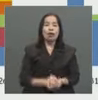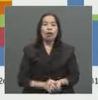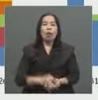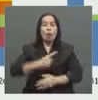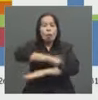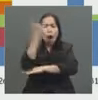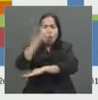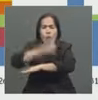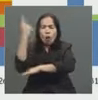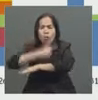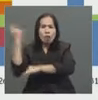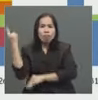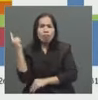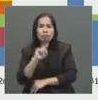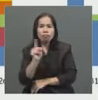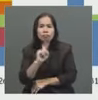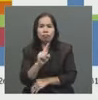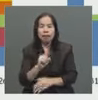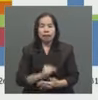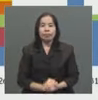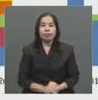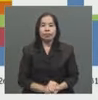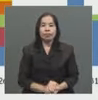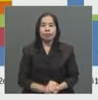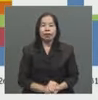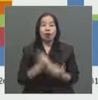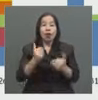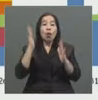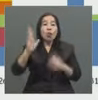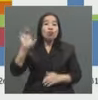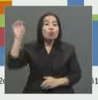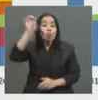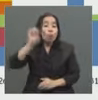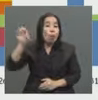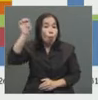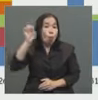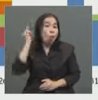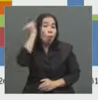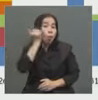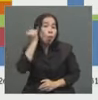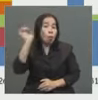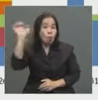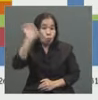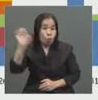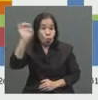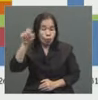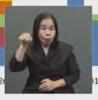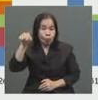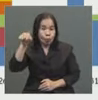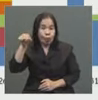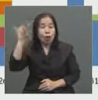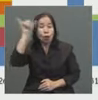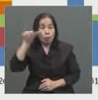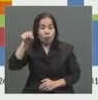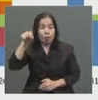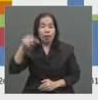นะครับตอนนี้เรื่องของชาวยุโรปนะครับในช่วงของการที่เขาเดินทางมาประ